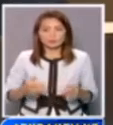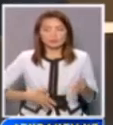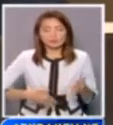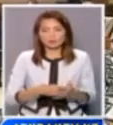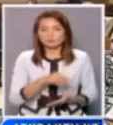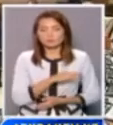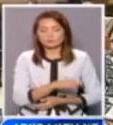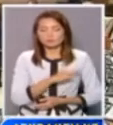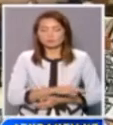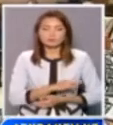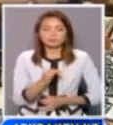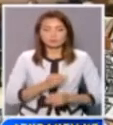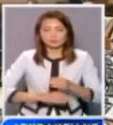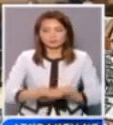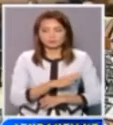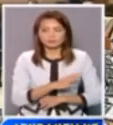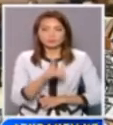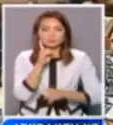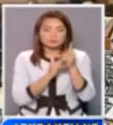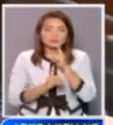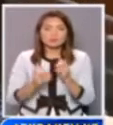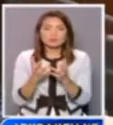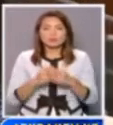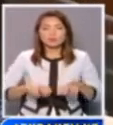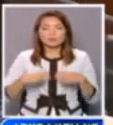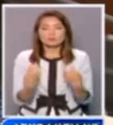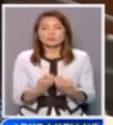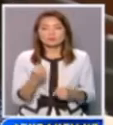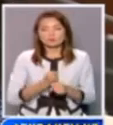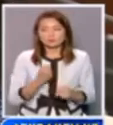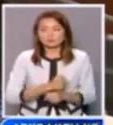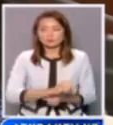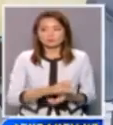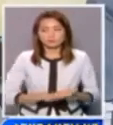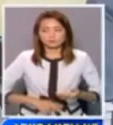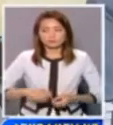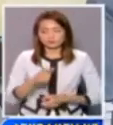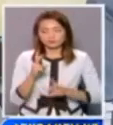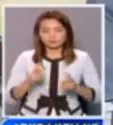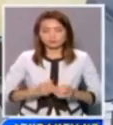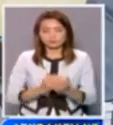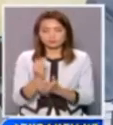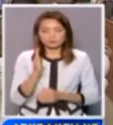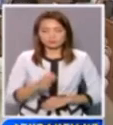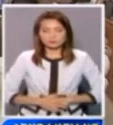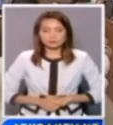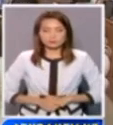қаржының игерілуі талқыланды. Үкімет пен есеп комитетінің есебін енді Сенат қарайды.